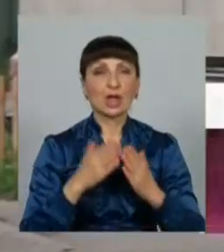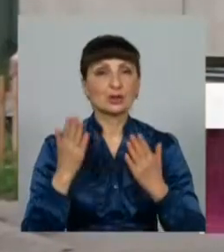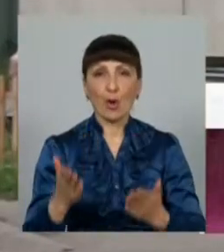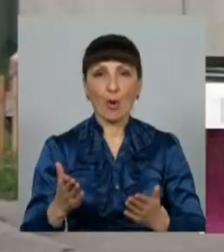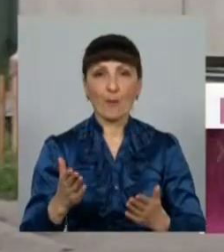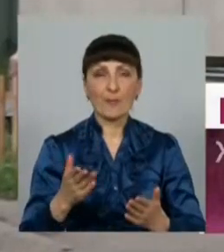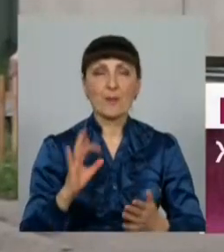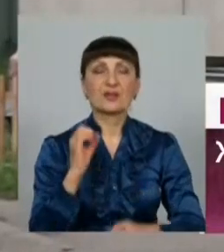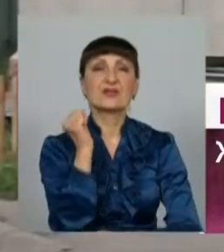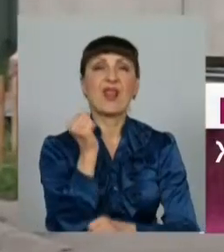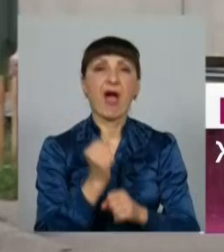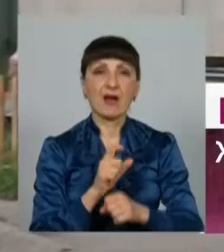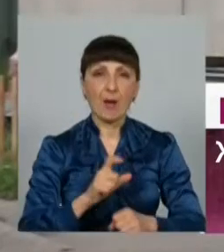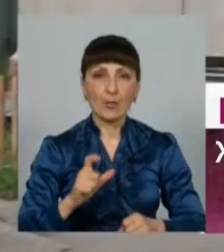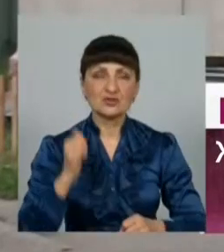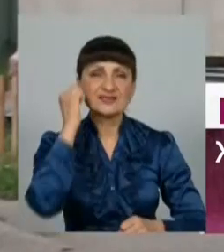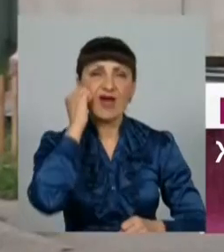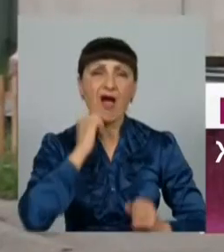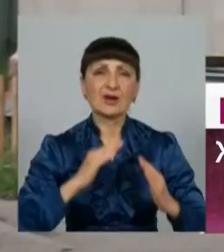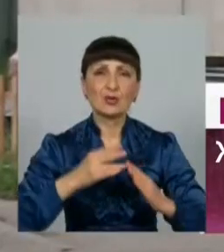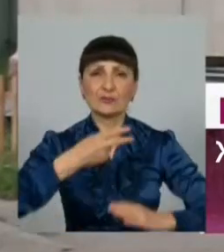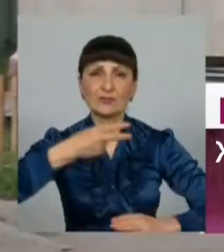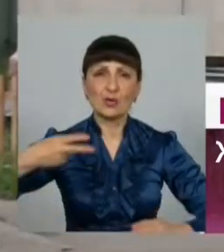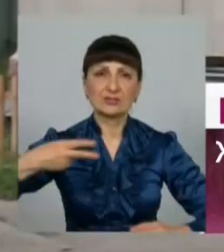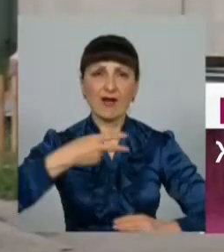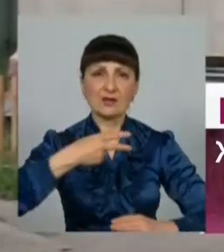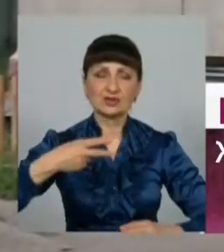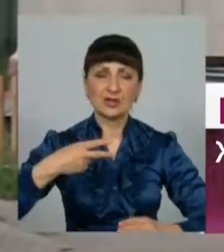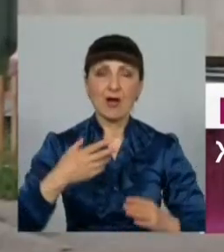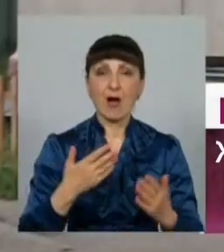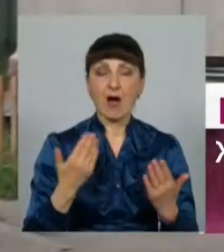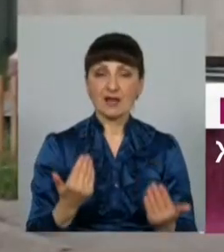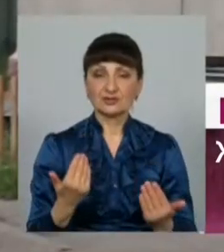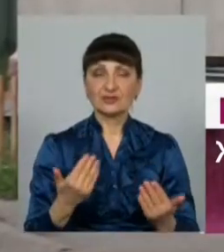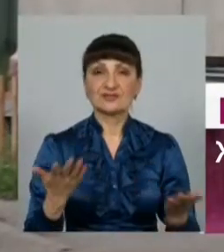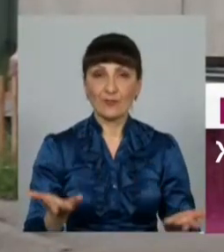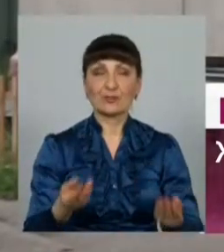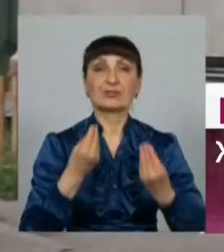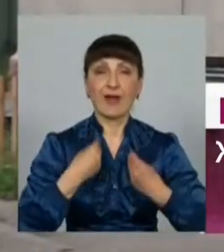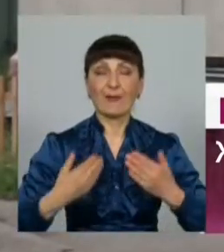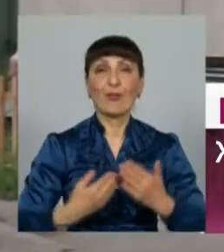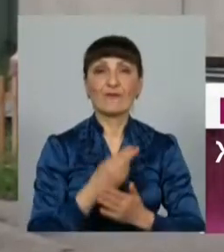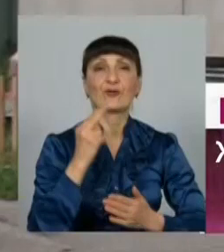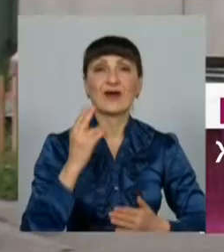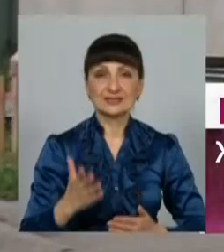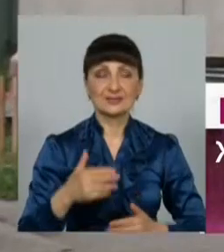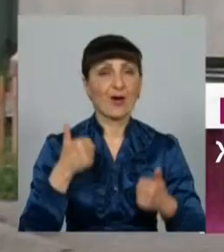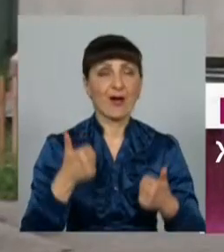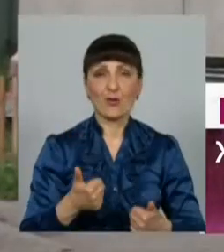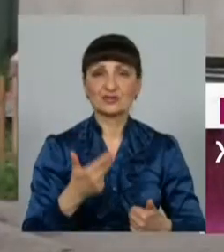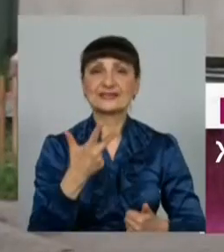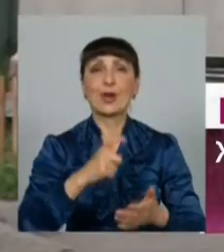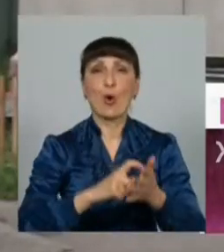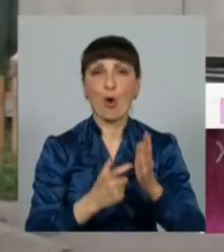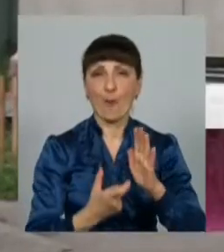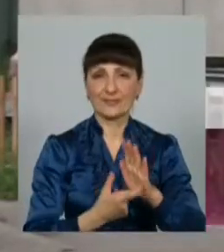для рабочих. Хрущевский дом был, этажный. Ну вот, нам дали новый дом сейчас, хороший,